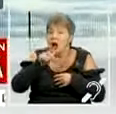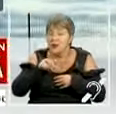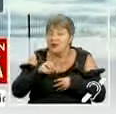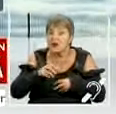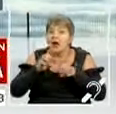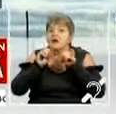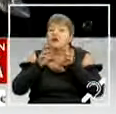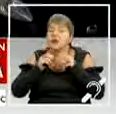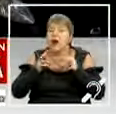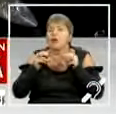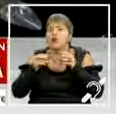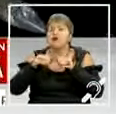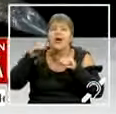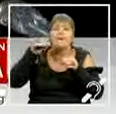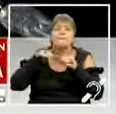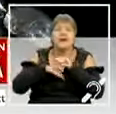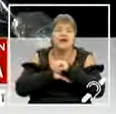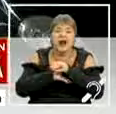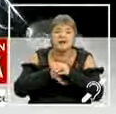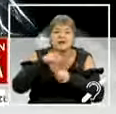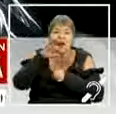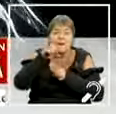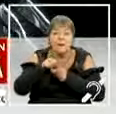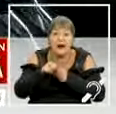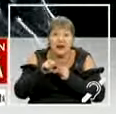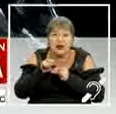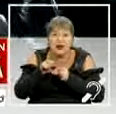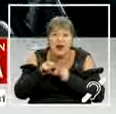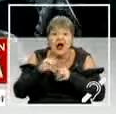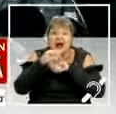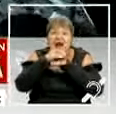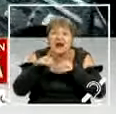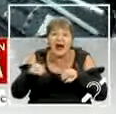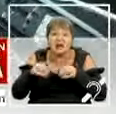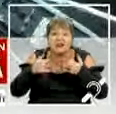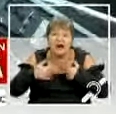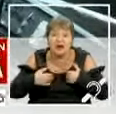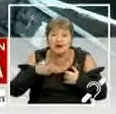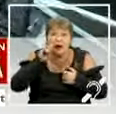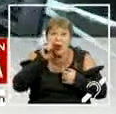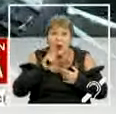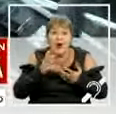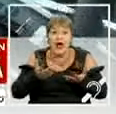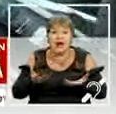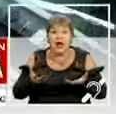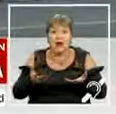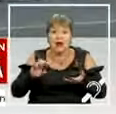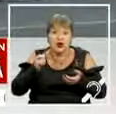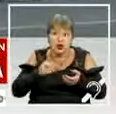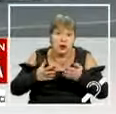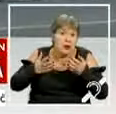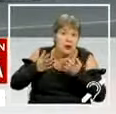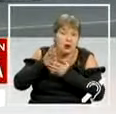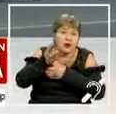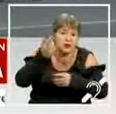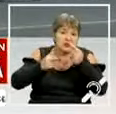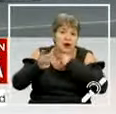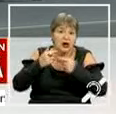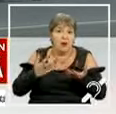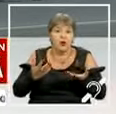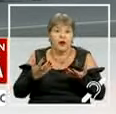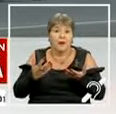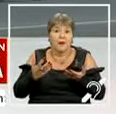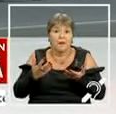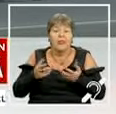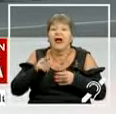cu astfel de migranți care au fost interceptați la granița noastră cu Ungaria și trimiși înapoi. Probabil că la acest